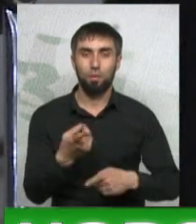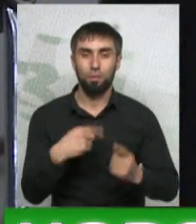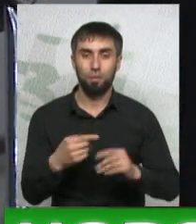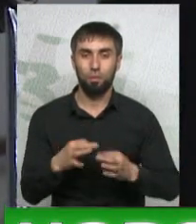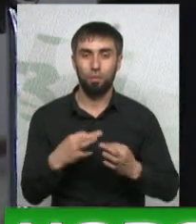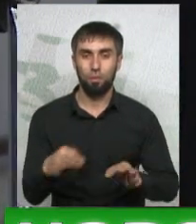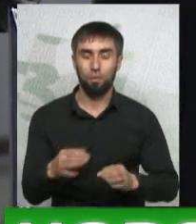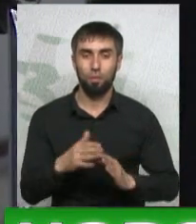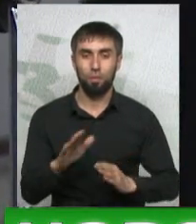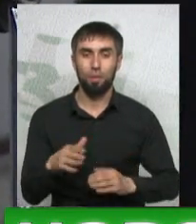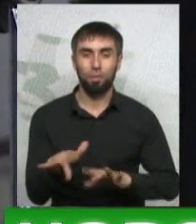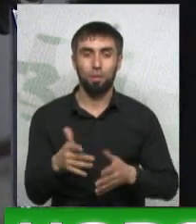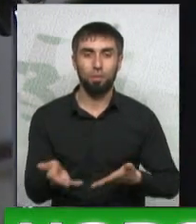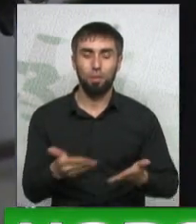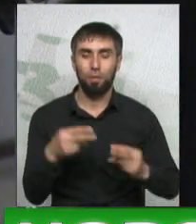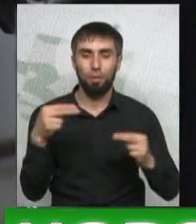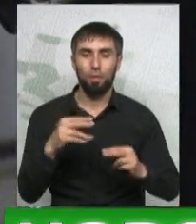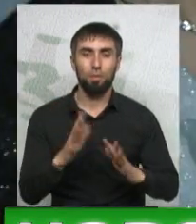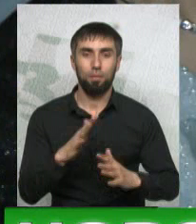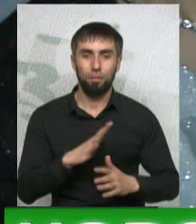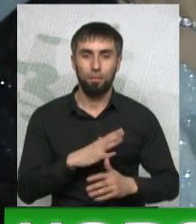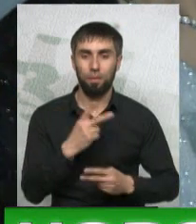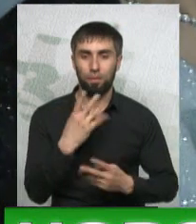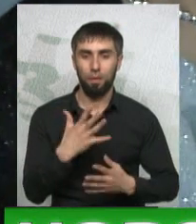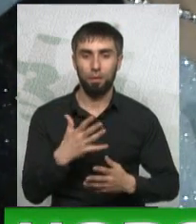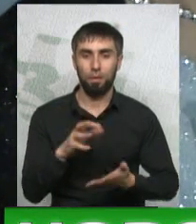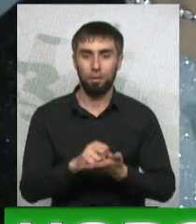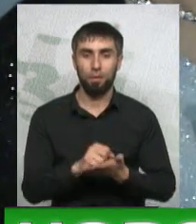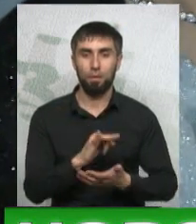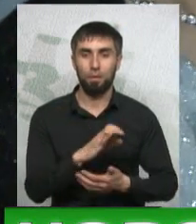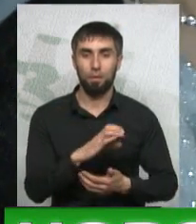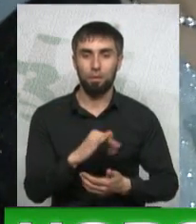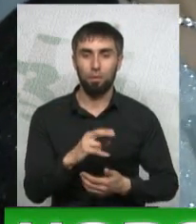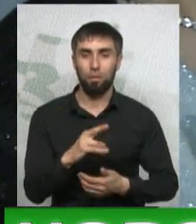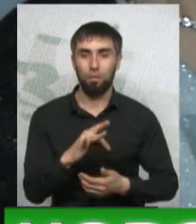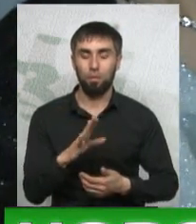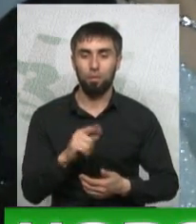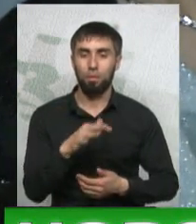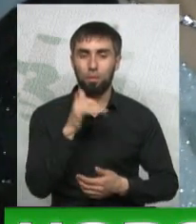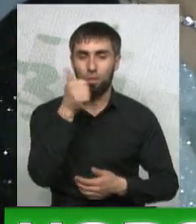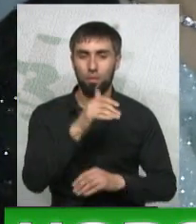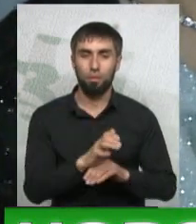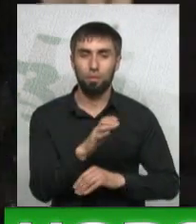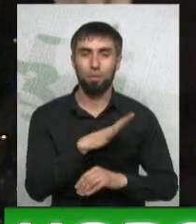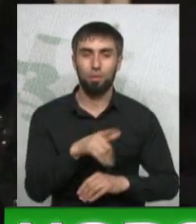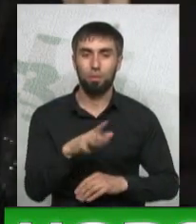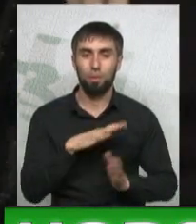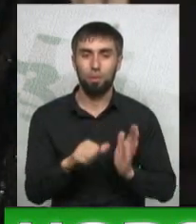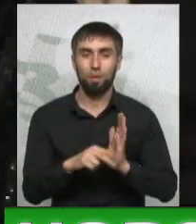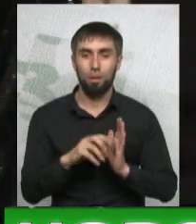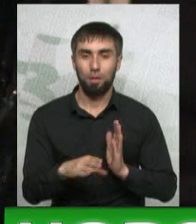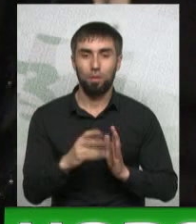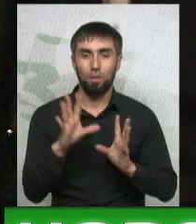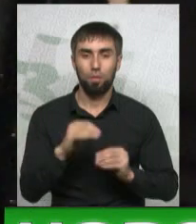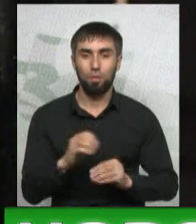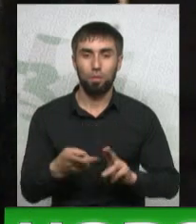На мероприятие пригласили очевидца тех событий, видного деятеля Ису Кадзоева. В годы депортации ему было около 6 лет, но